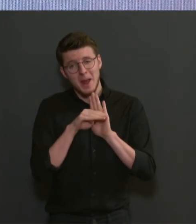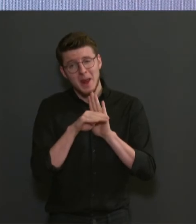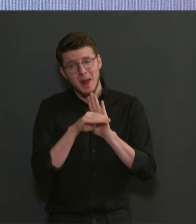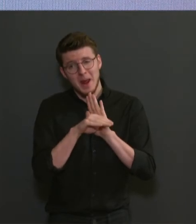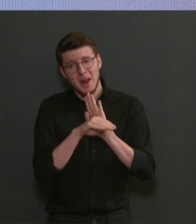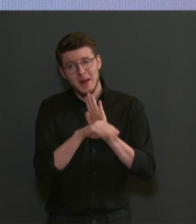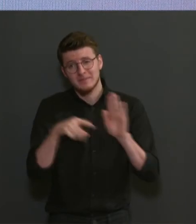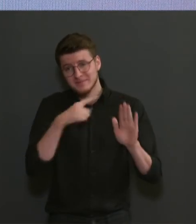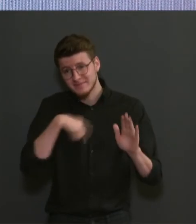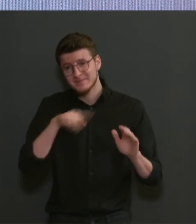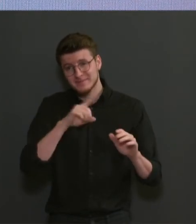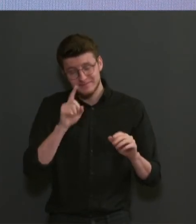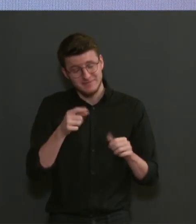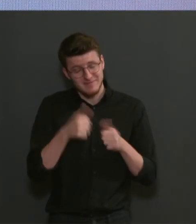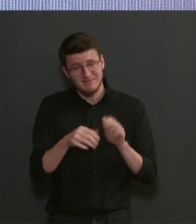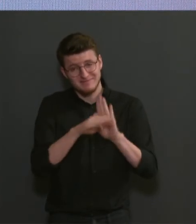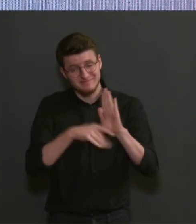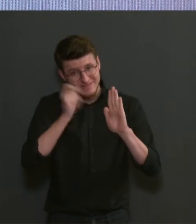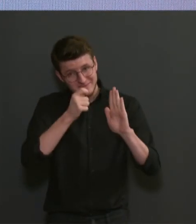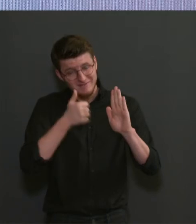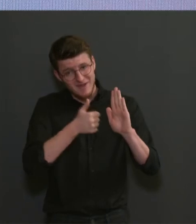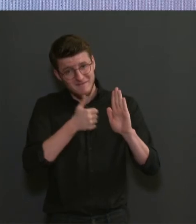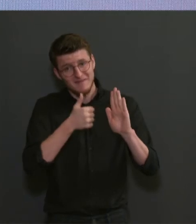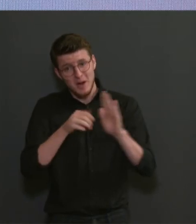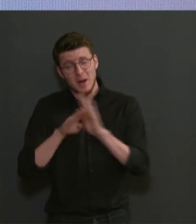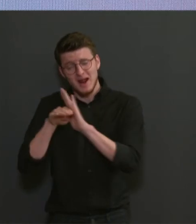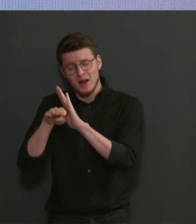regels solidair blijven respecteren.